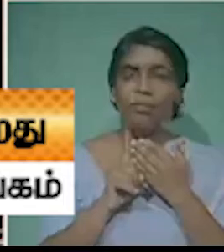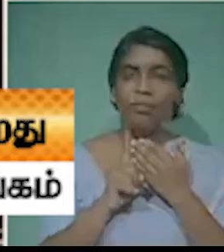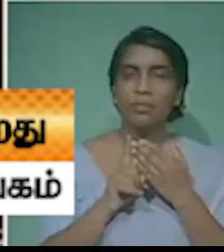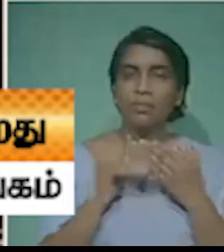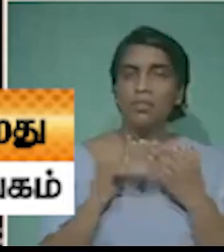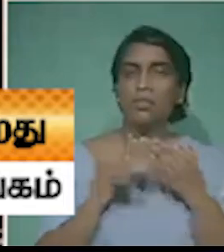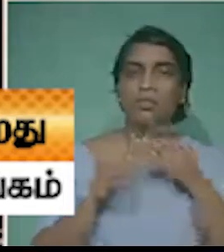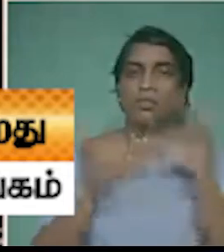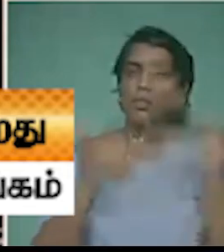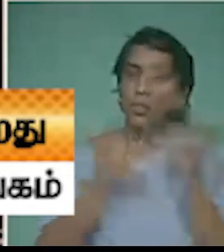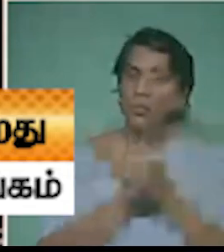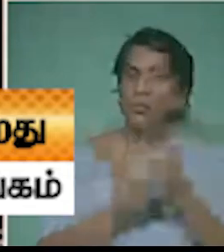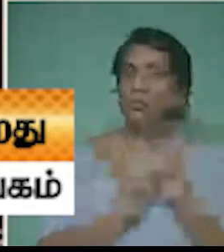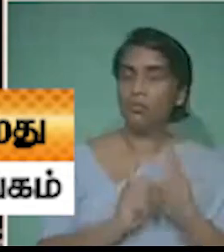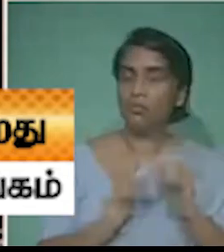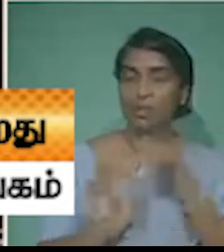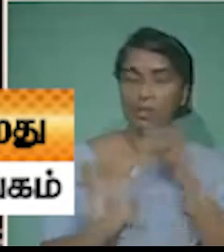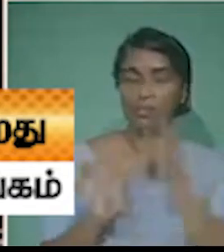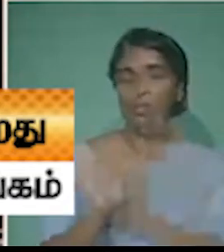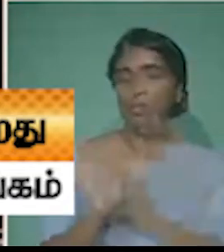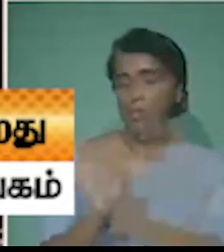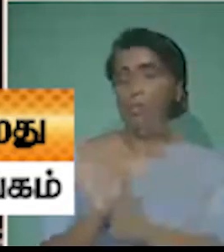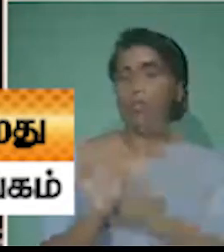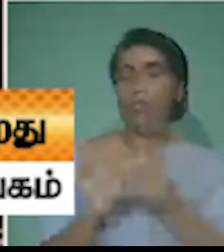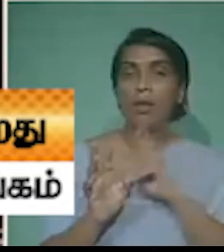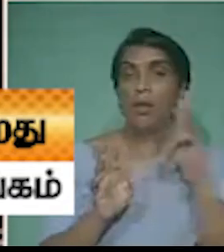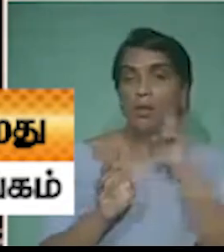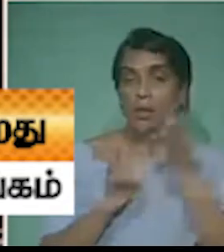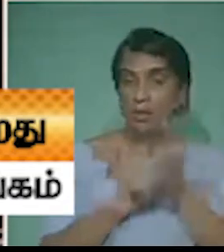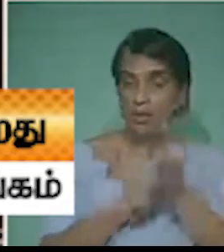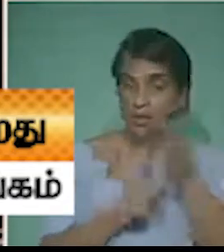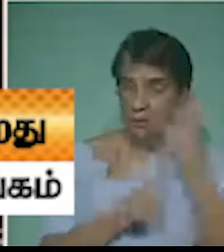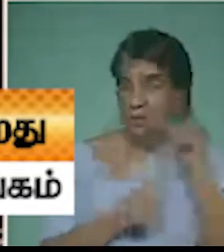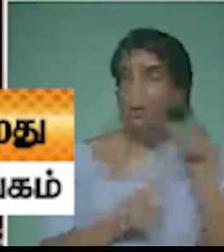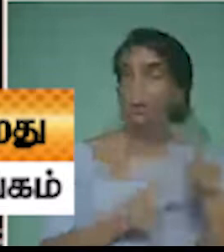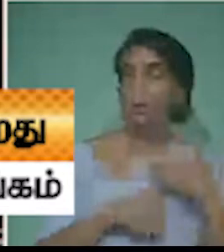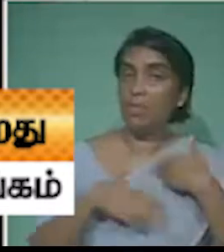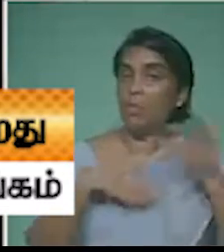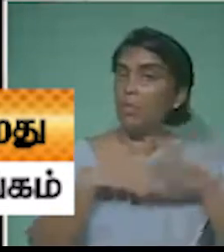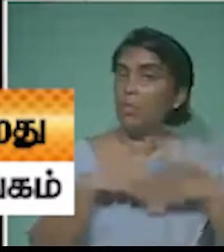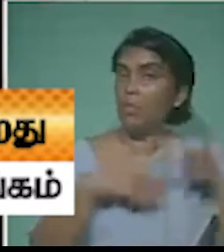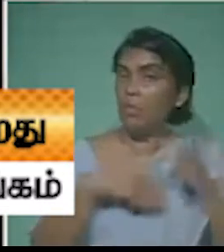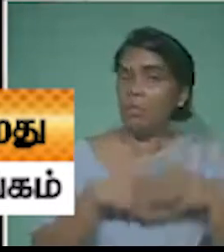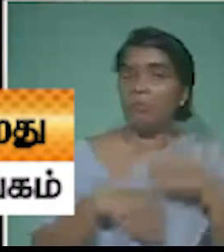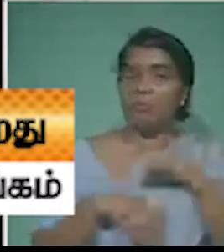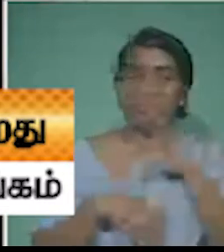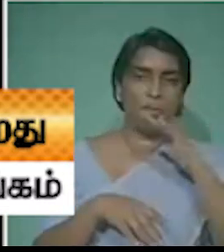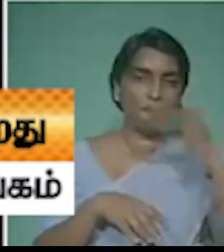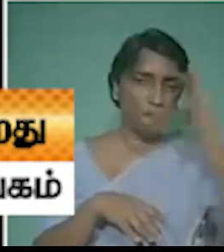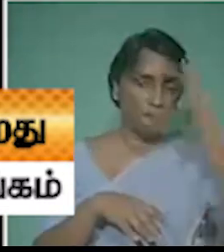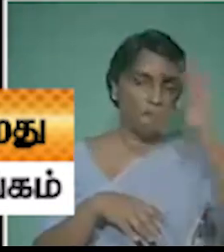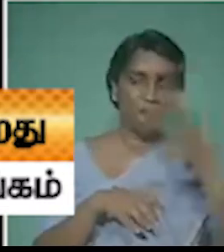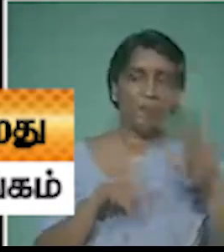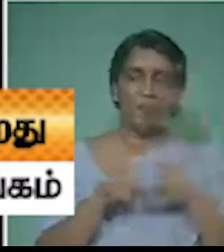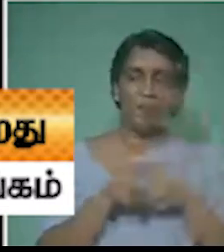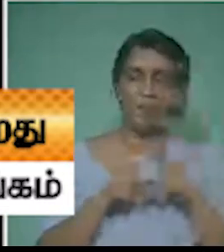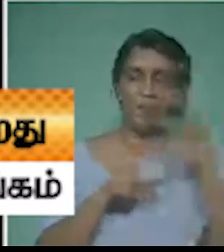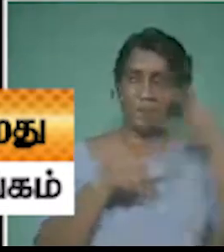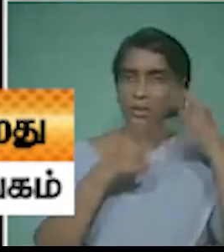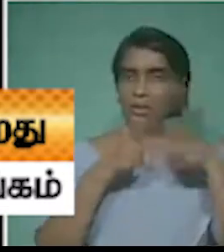President Vikramasinghe is an experienced leader. He might be a leader